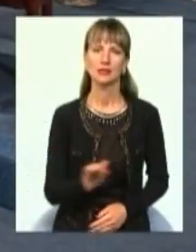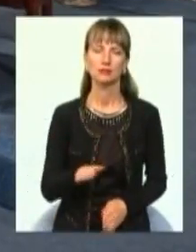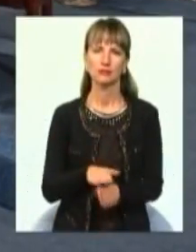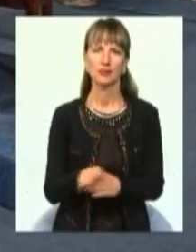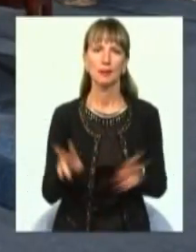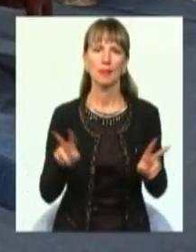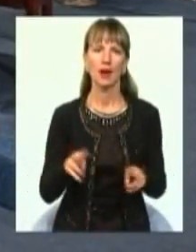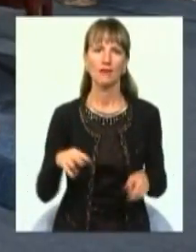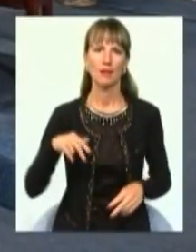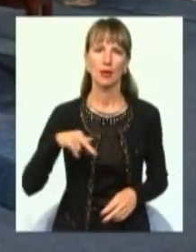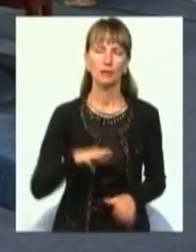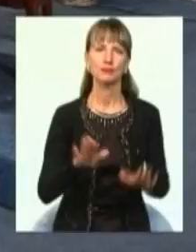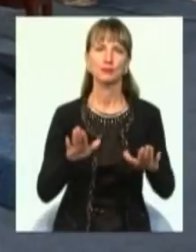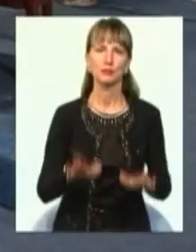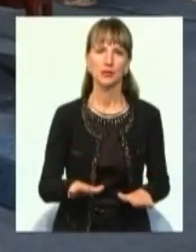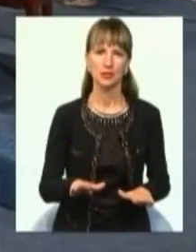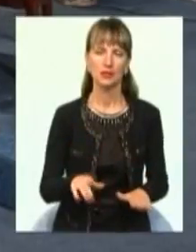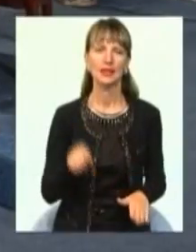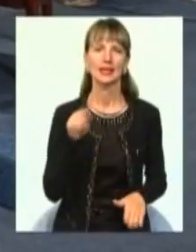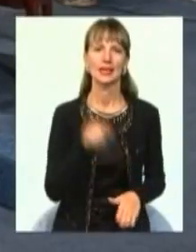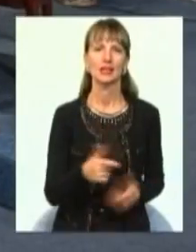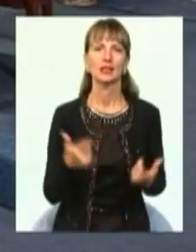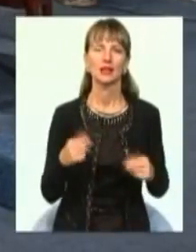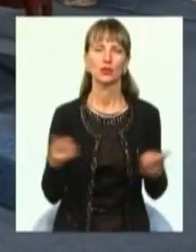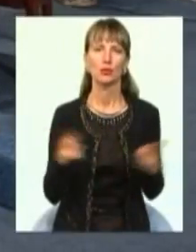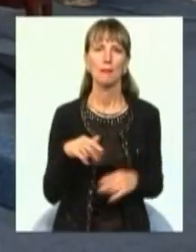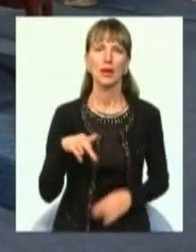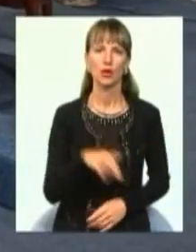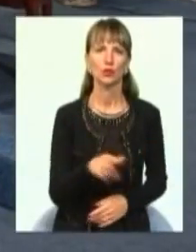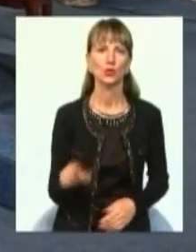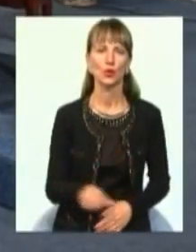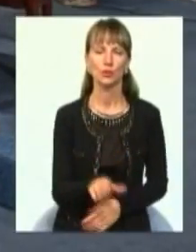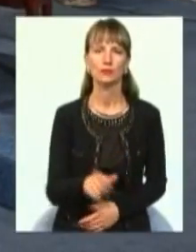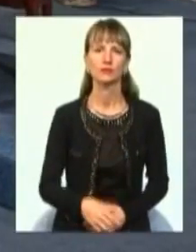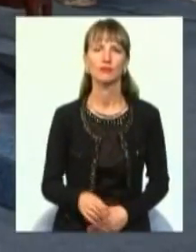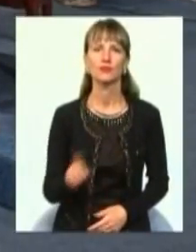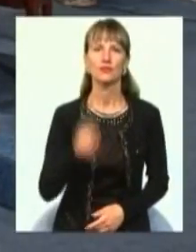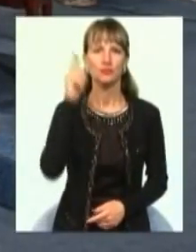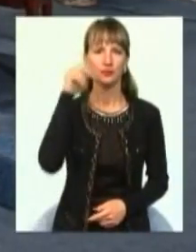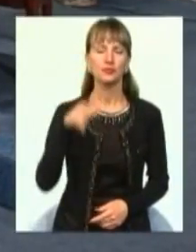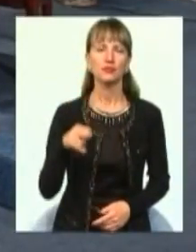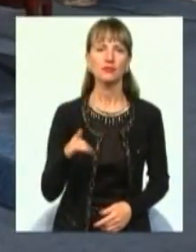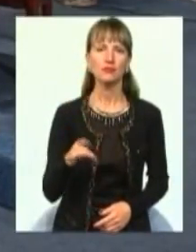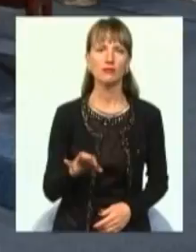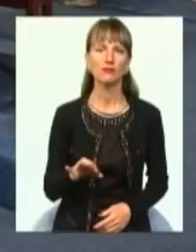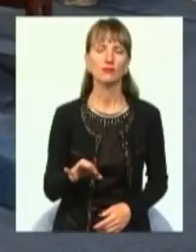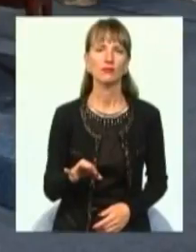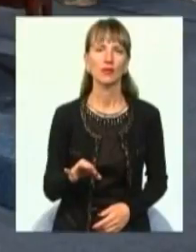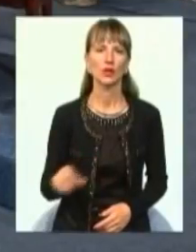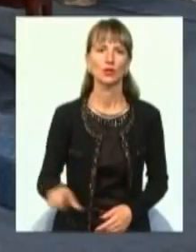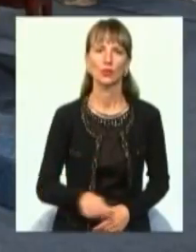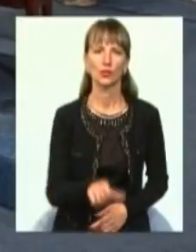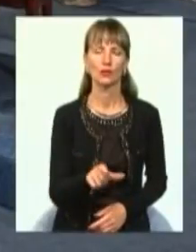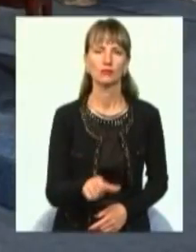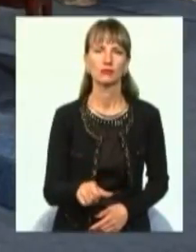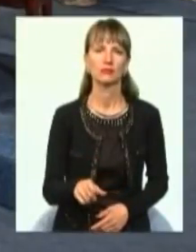дотримуються правил переходу місць, тих самих місць, так, де треба переходити дорогу. Що тобі відомо взагалі? Що таке дорога?